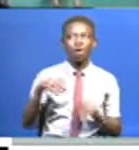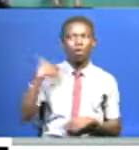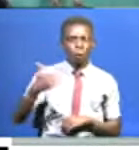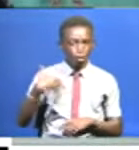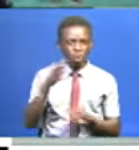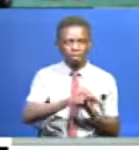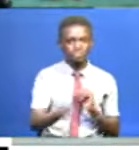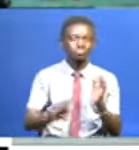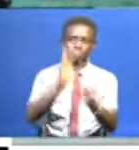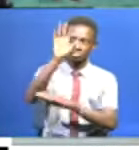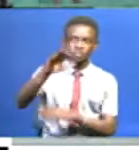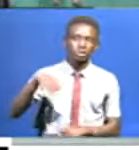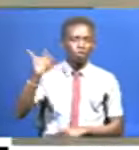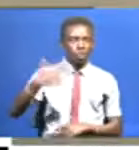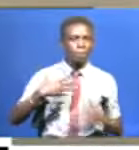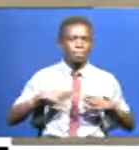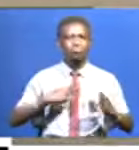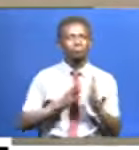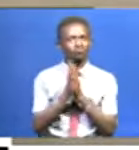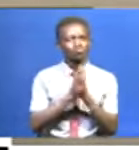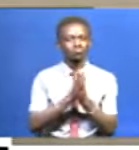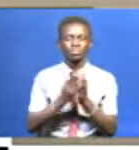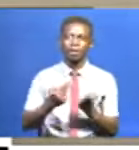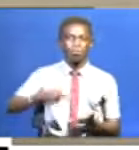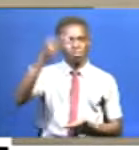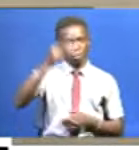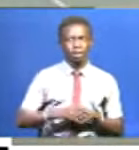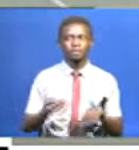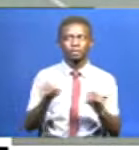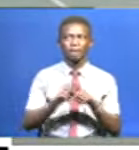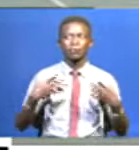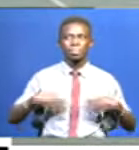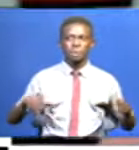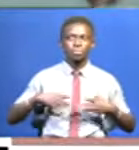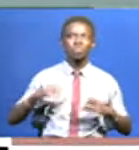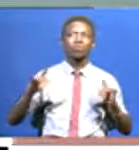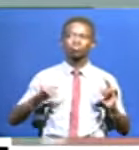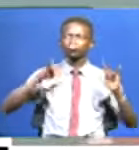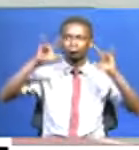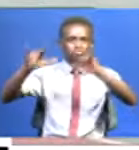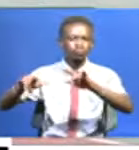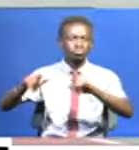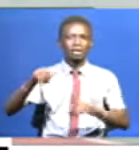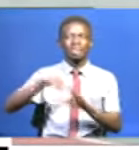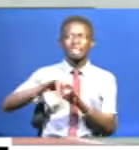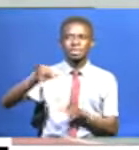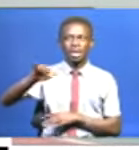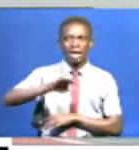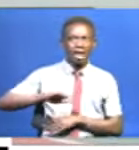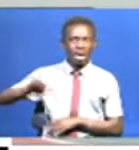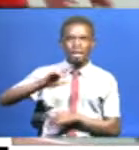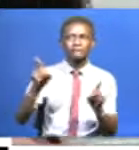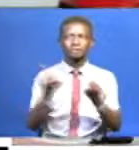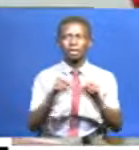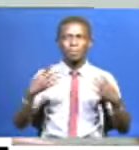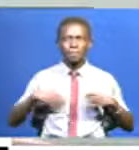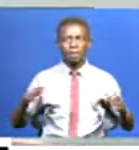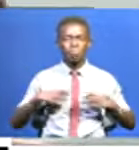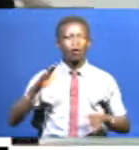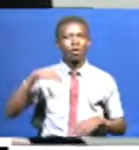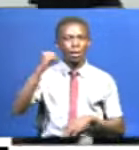kikapu iko hai, huku watalii wakienda kwa wingi kijiji hapo na wakazi wakipata